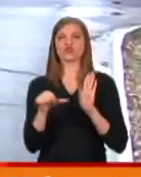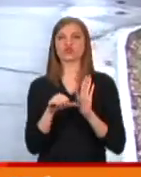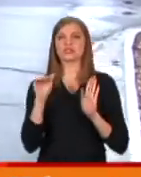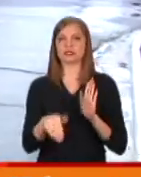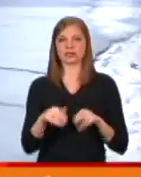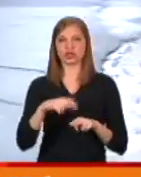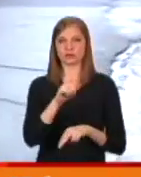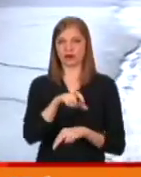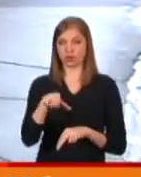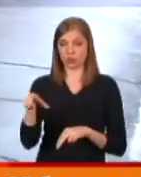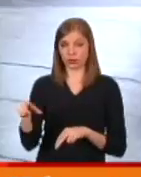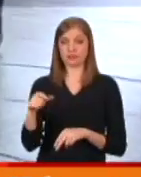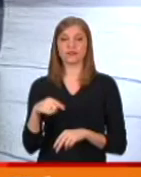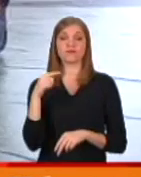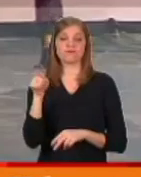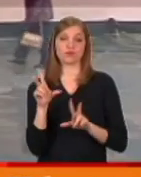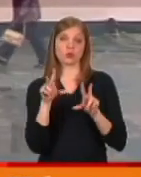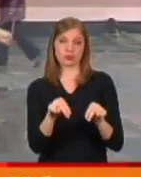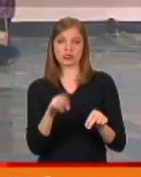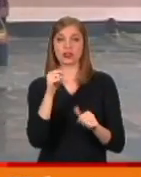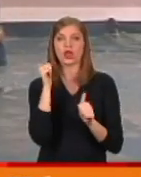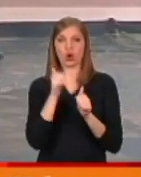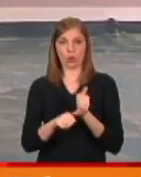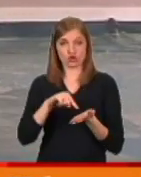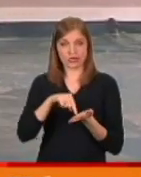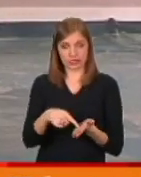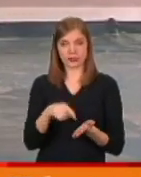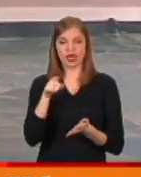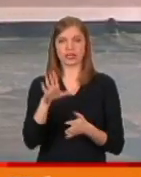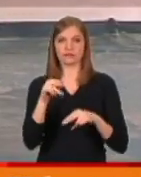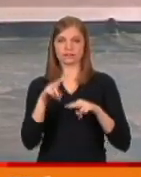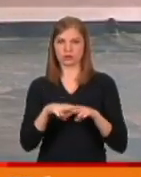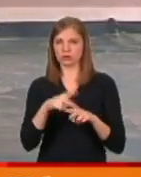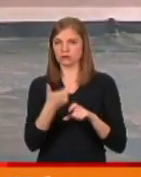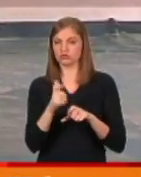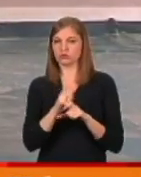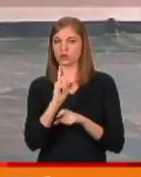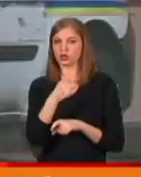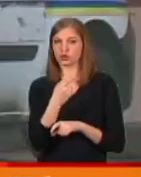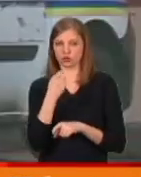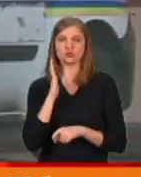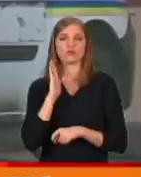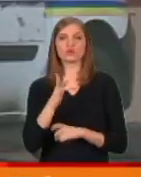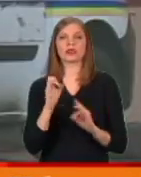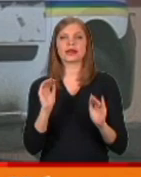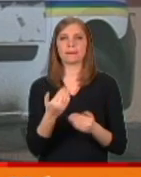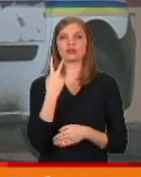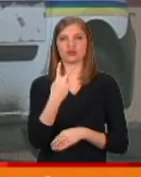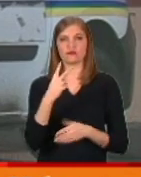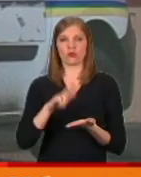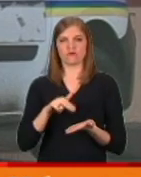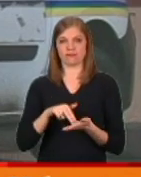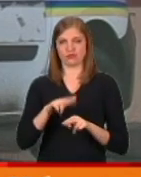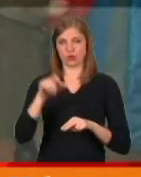тисяч правоохоронців. Крищенко обіцяє, на кожній дільниці, а їх у столиці понад 1100, буде не менше 2